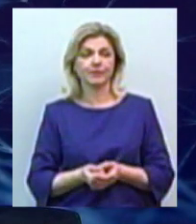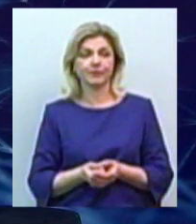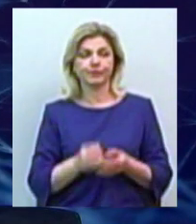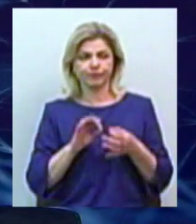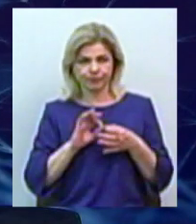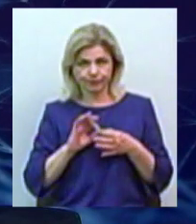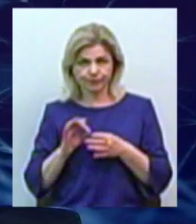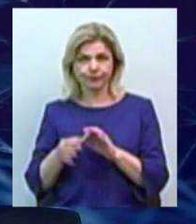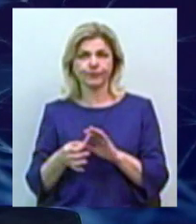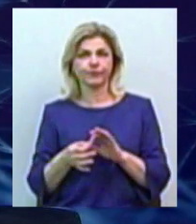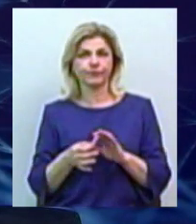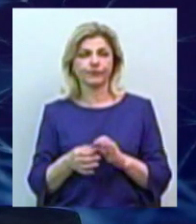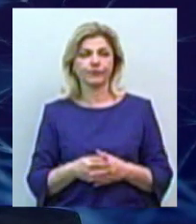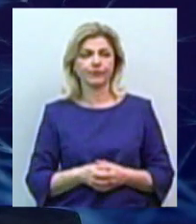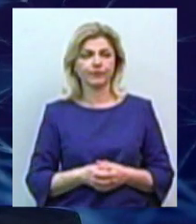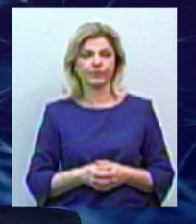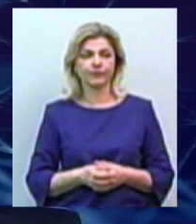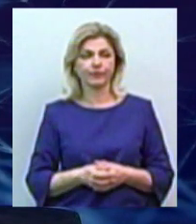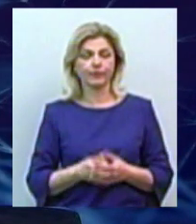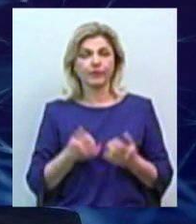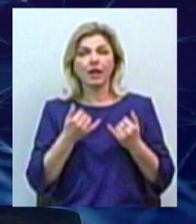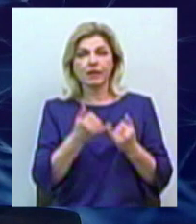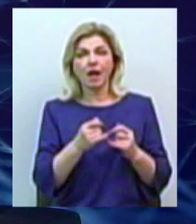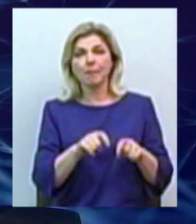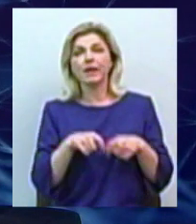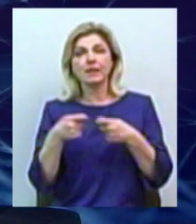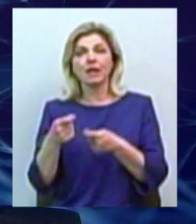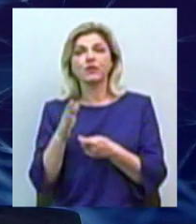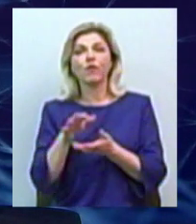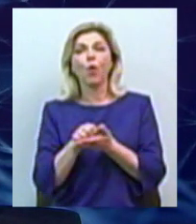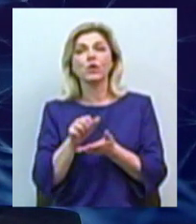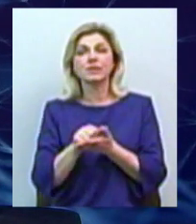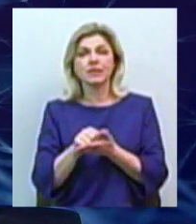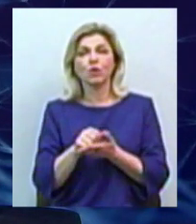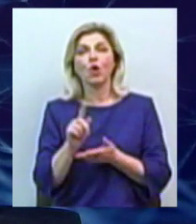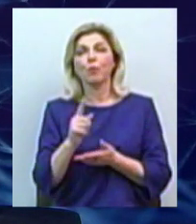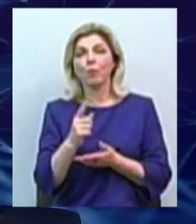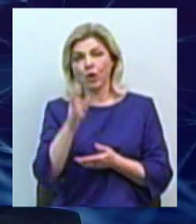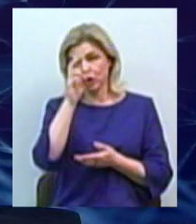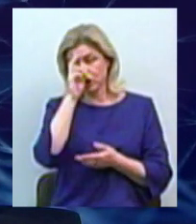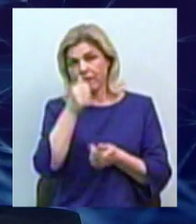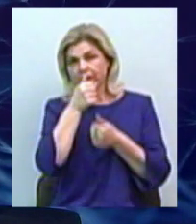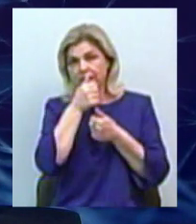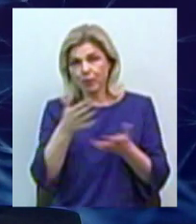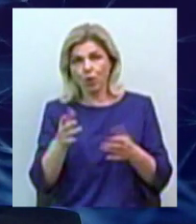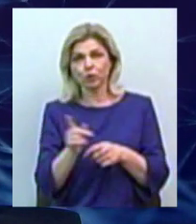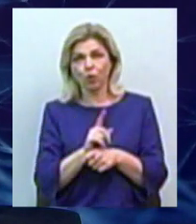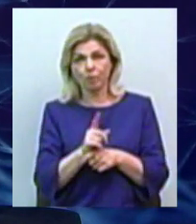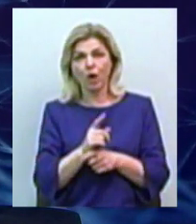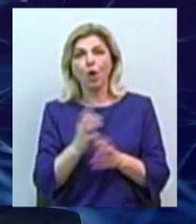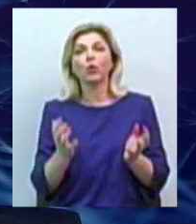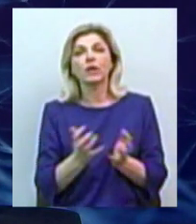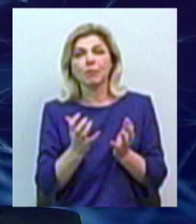обґрунтована для передачі його в концесію, для того, щоб, тому що держава не спроможна нормально